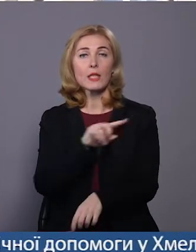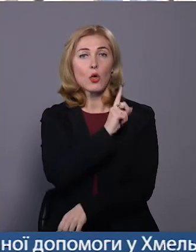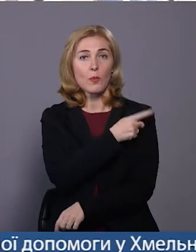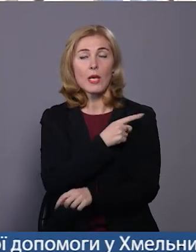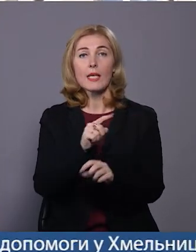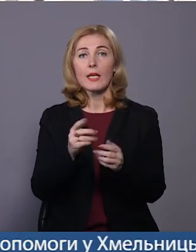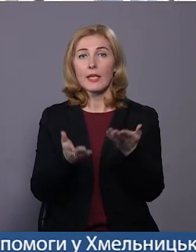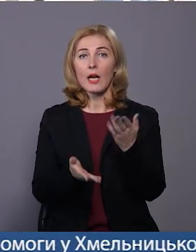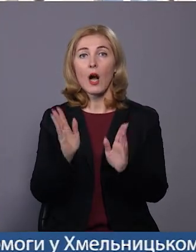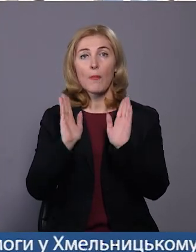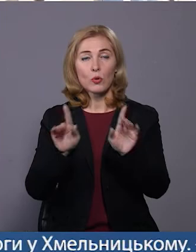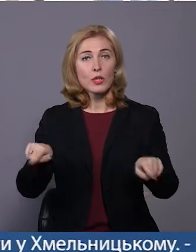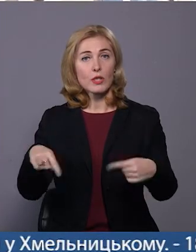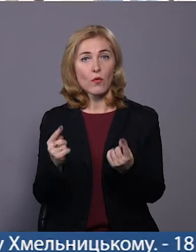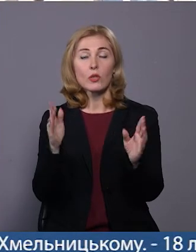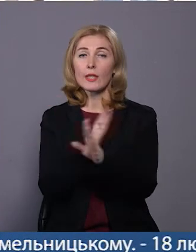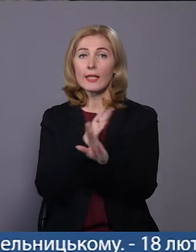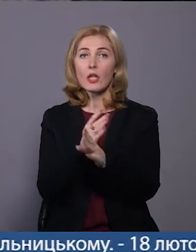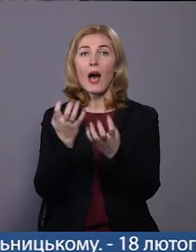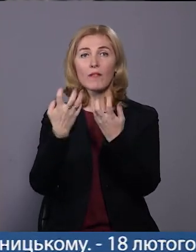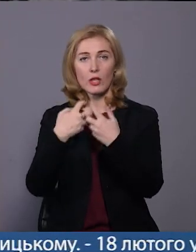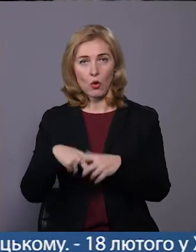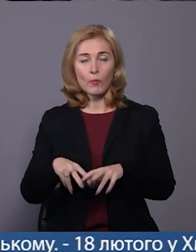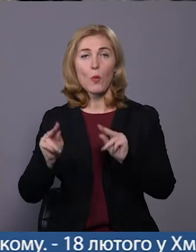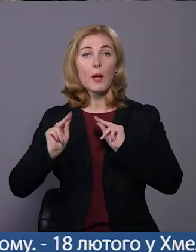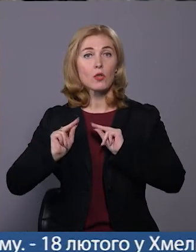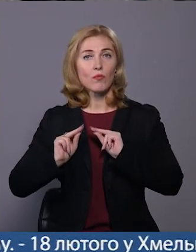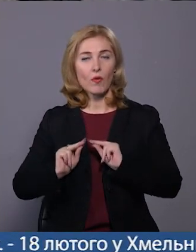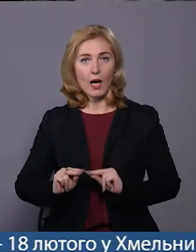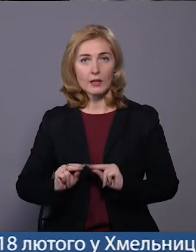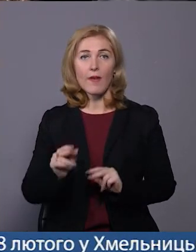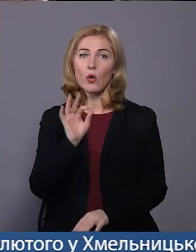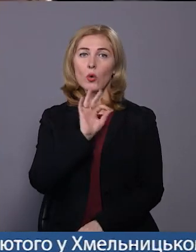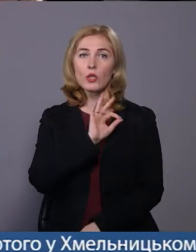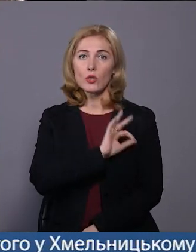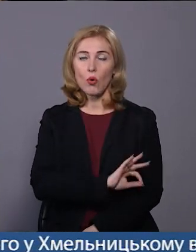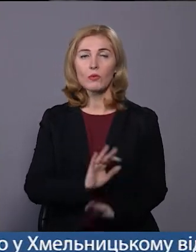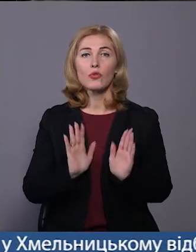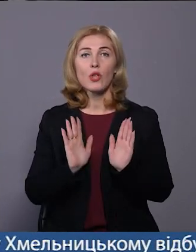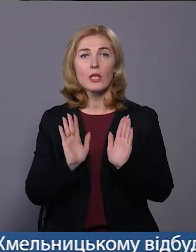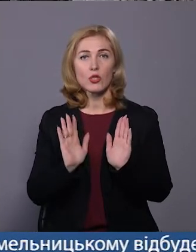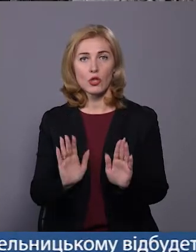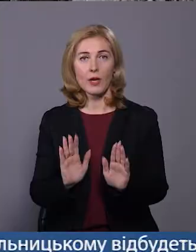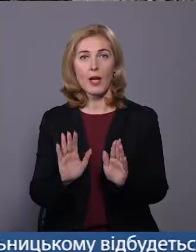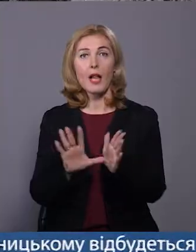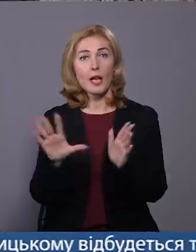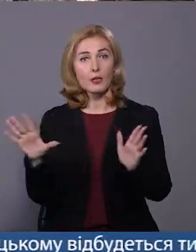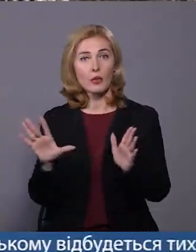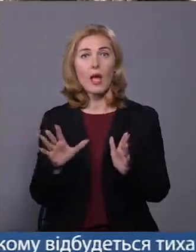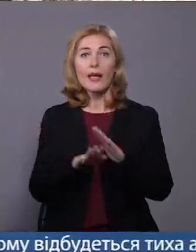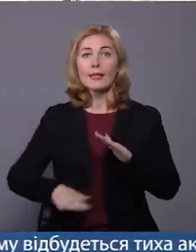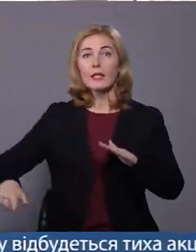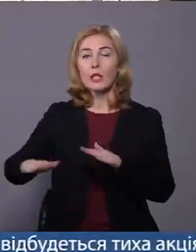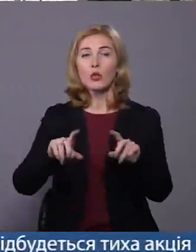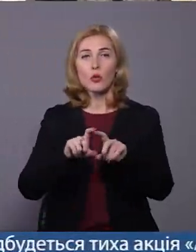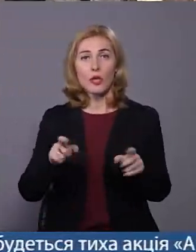яка буде створювати кисень, автономно працювати, використовуючи лише електроенергію. На території закладу